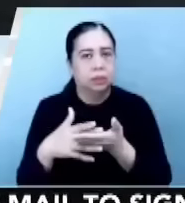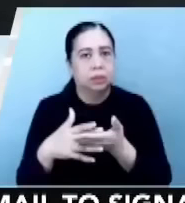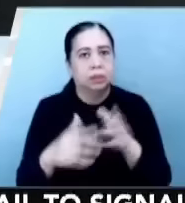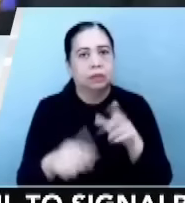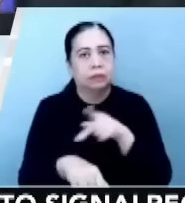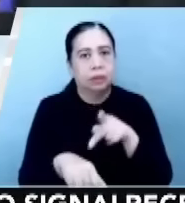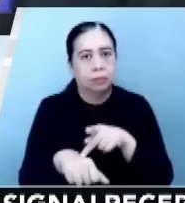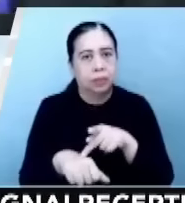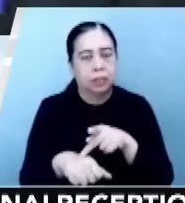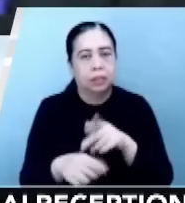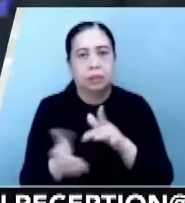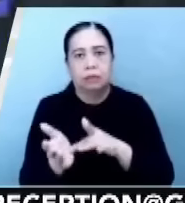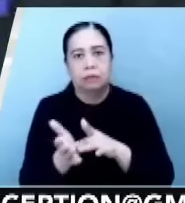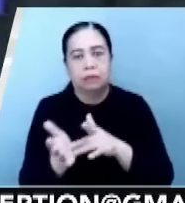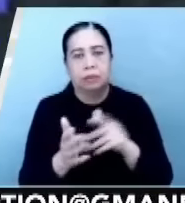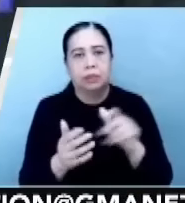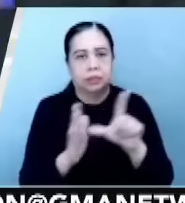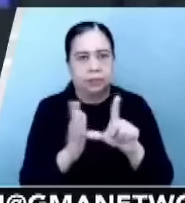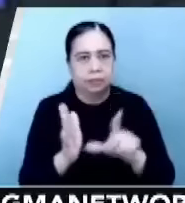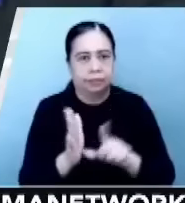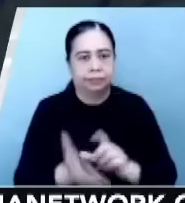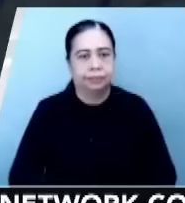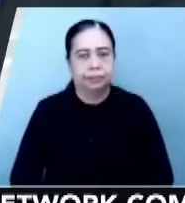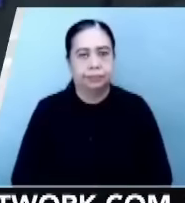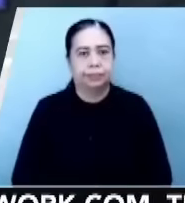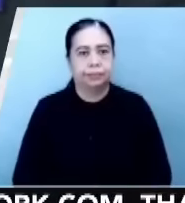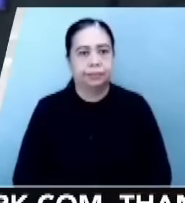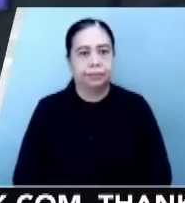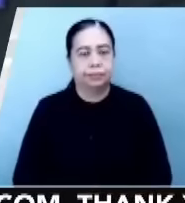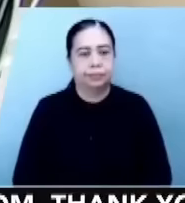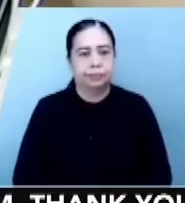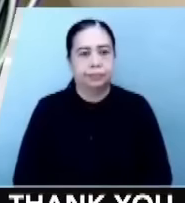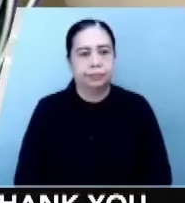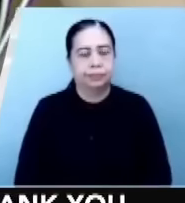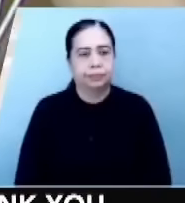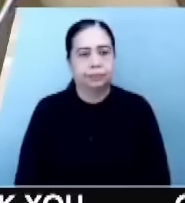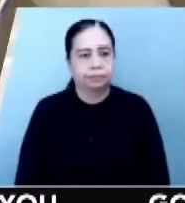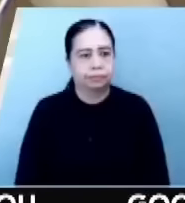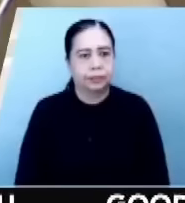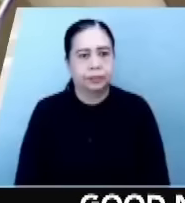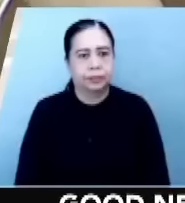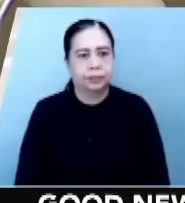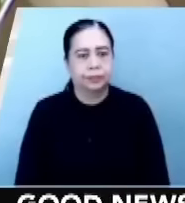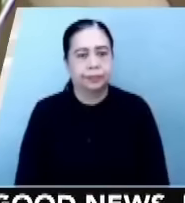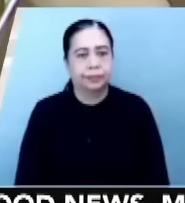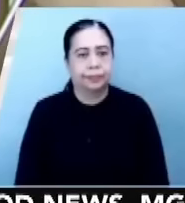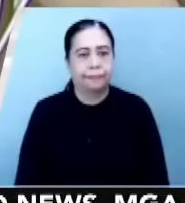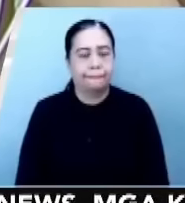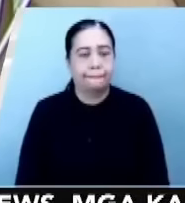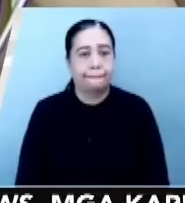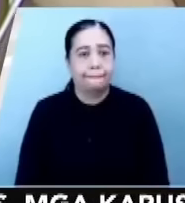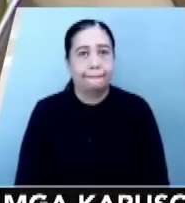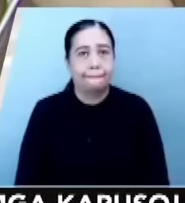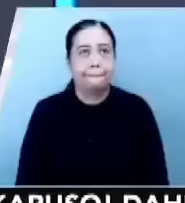Pharmacy Act. Para sa GMA Integrated News, John Consulta, nakatutok. 24